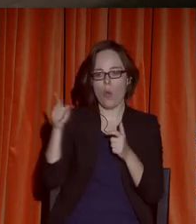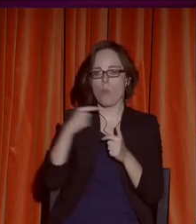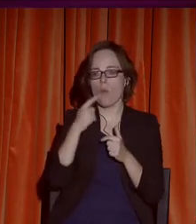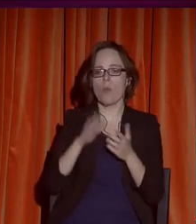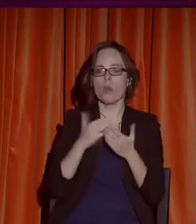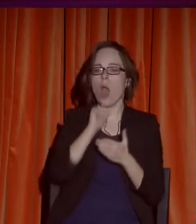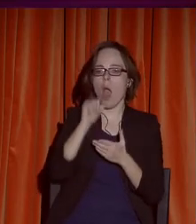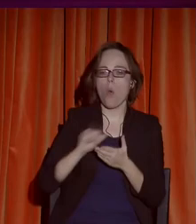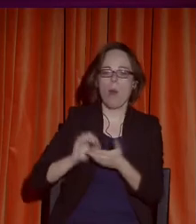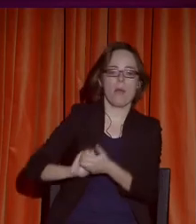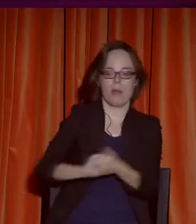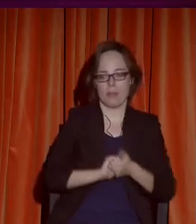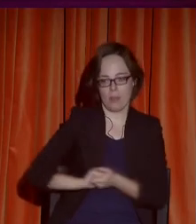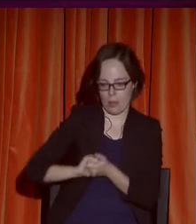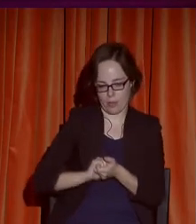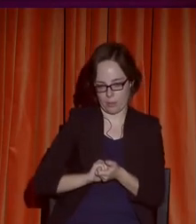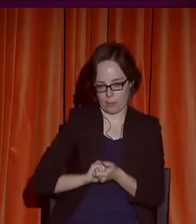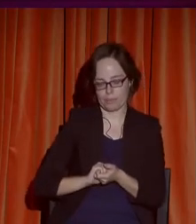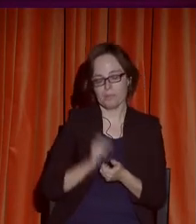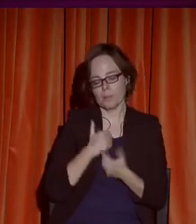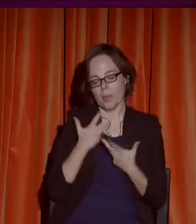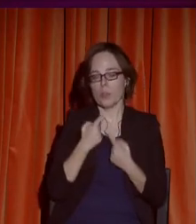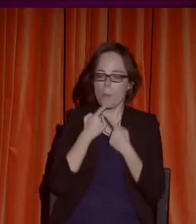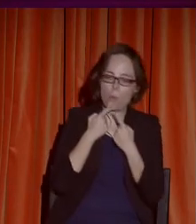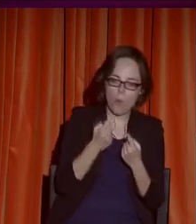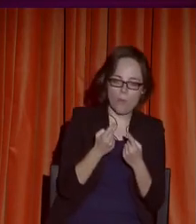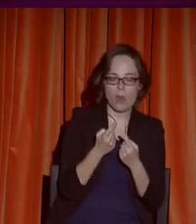europejska. Chciałem się podzielić z Państwem kilkoma refleksjami